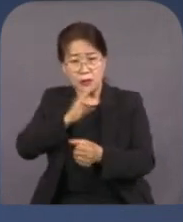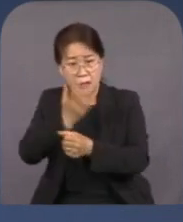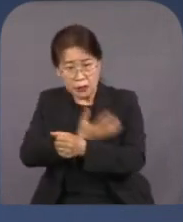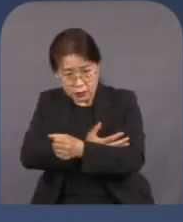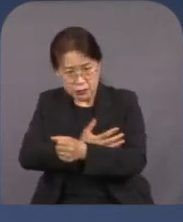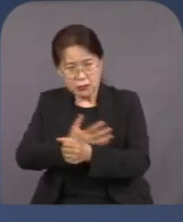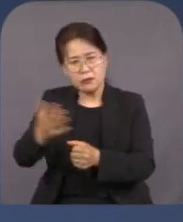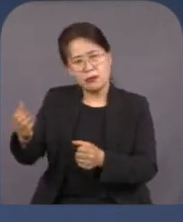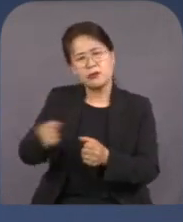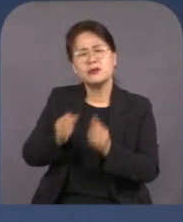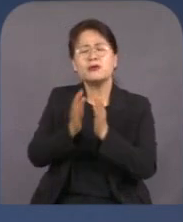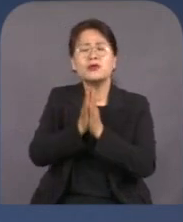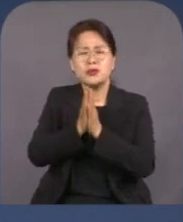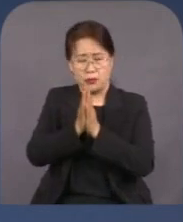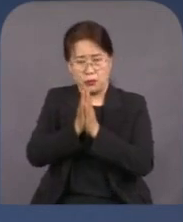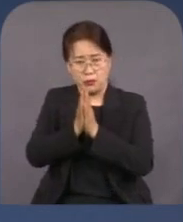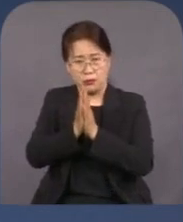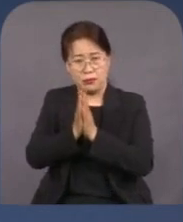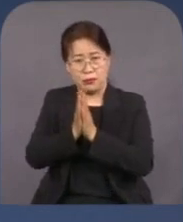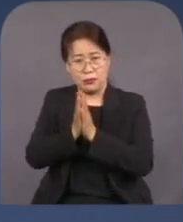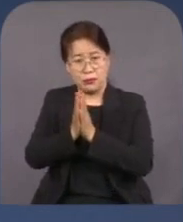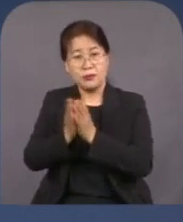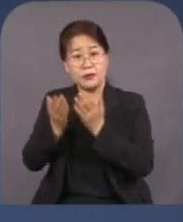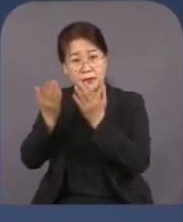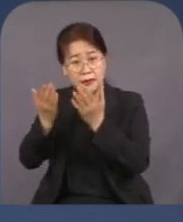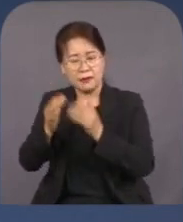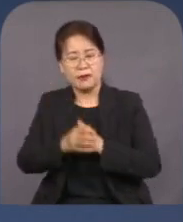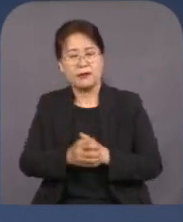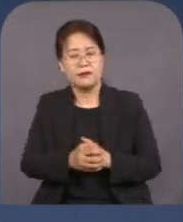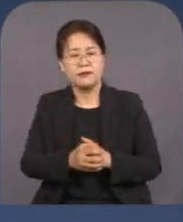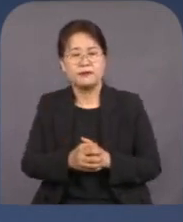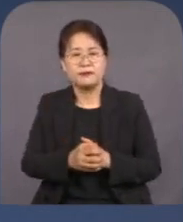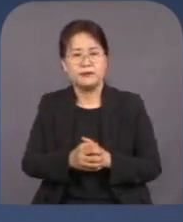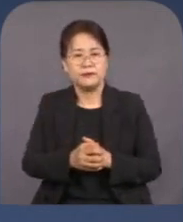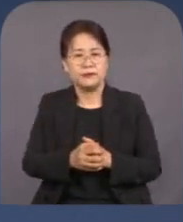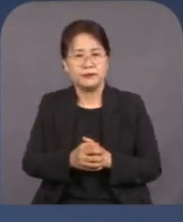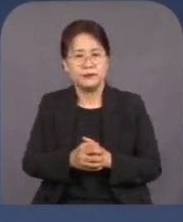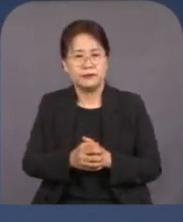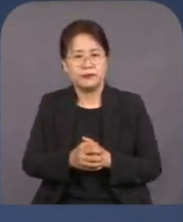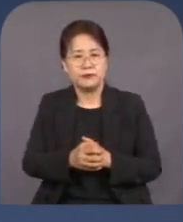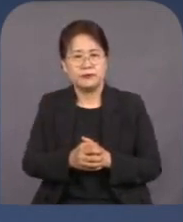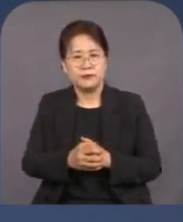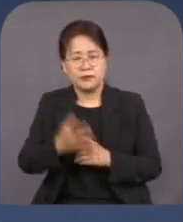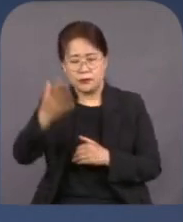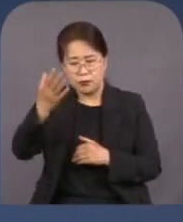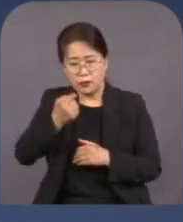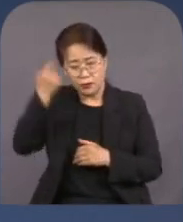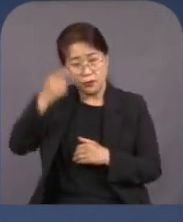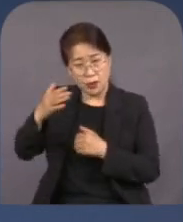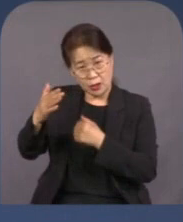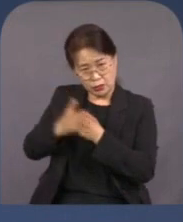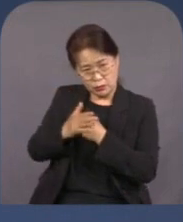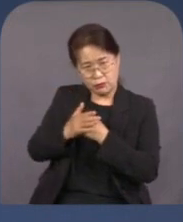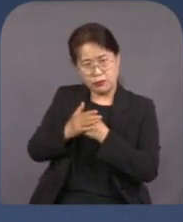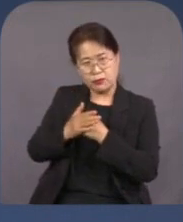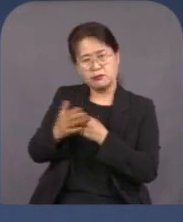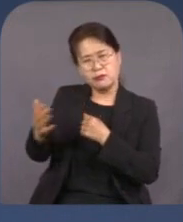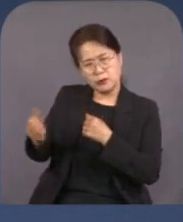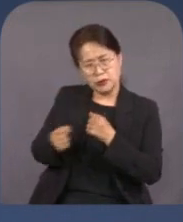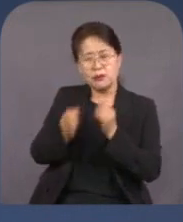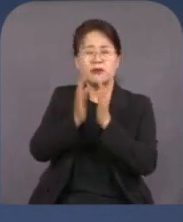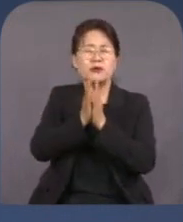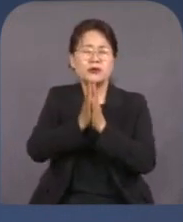말하는 거예요 그래서 공동 번역에서는요 성령의 도움을 받아 기도하십시오라고